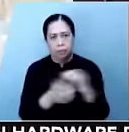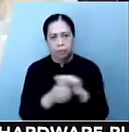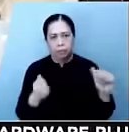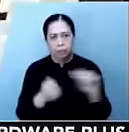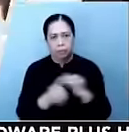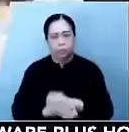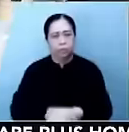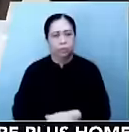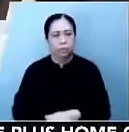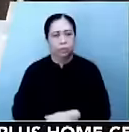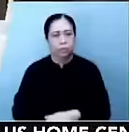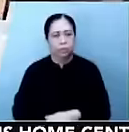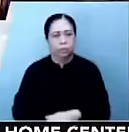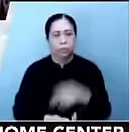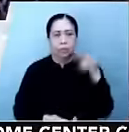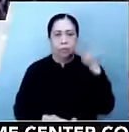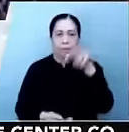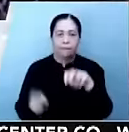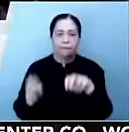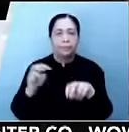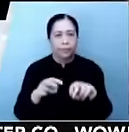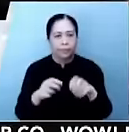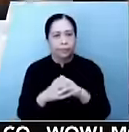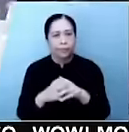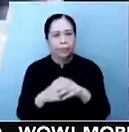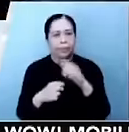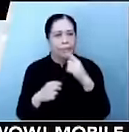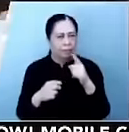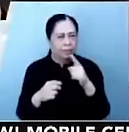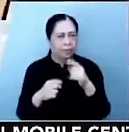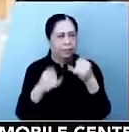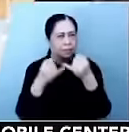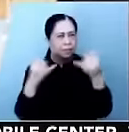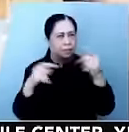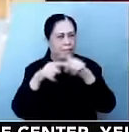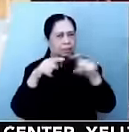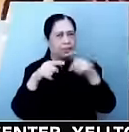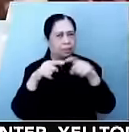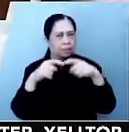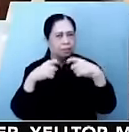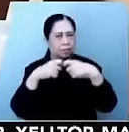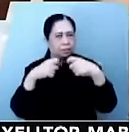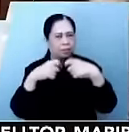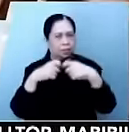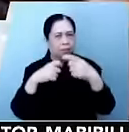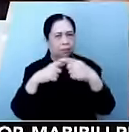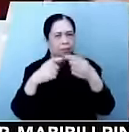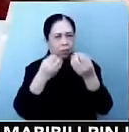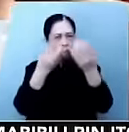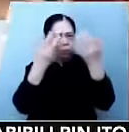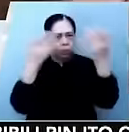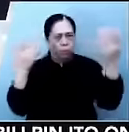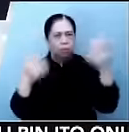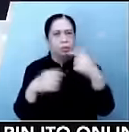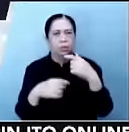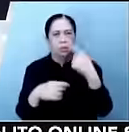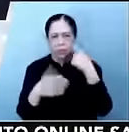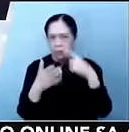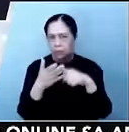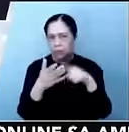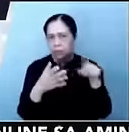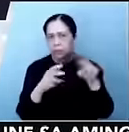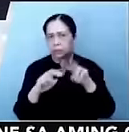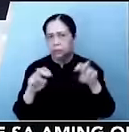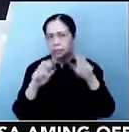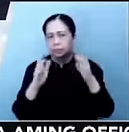mga witnesses kasi tayo na nag-spark yung linya ng kuryente. So yun yung titignan ng investigador natin.